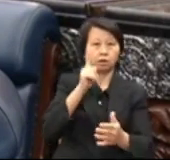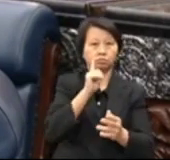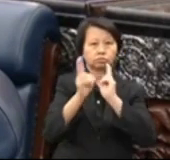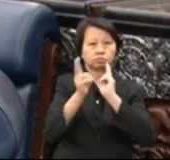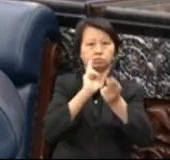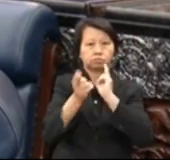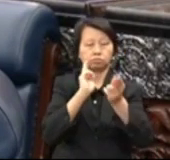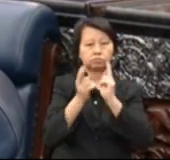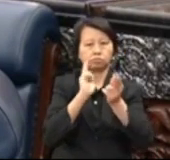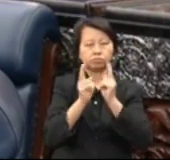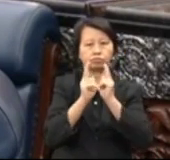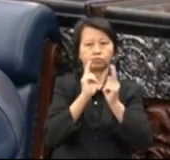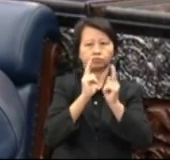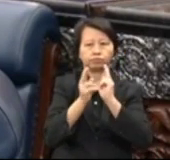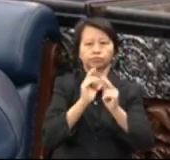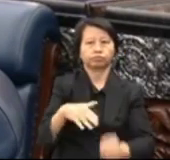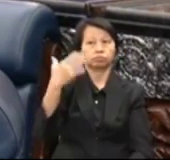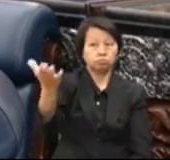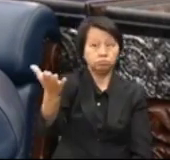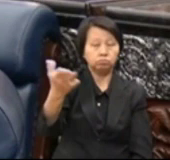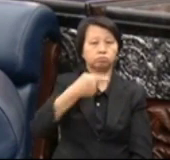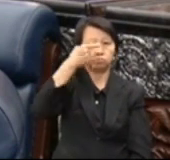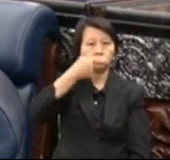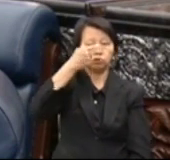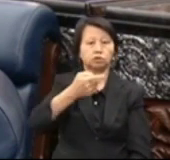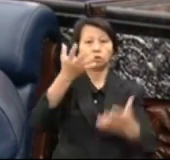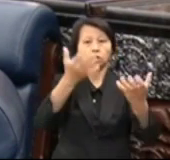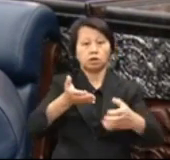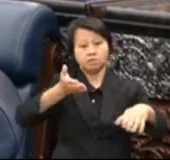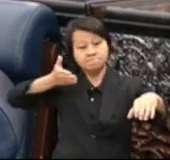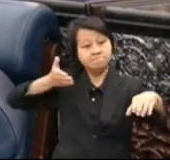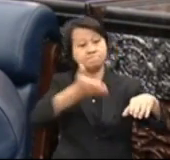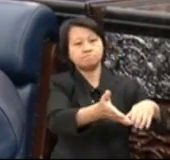ucapan beliau menyebutkan 36